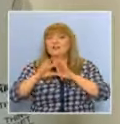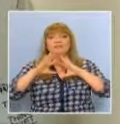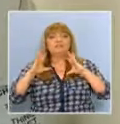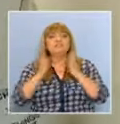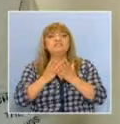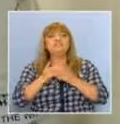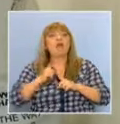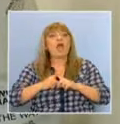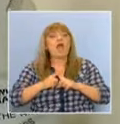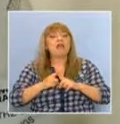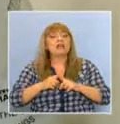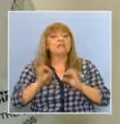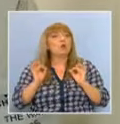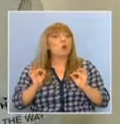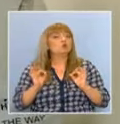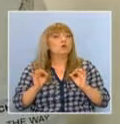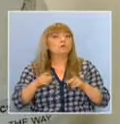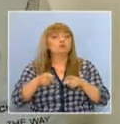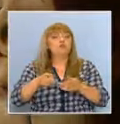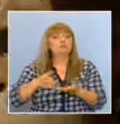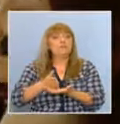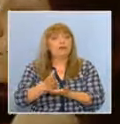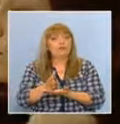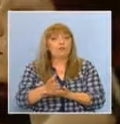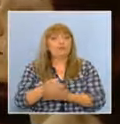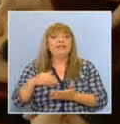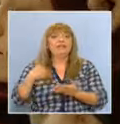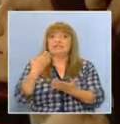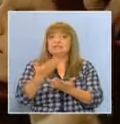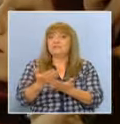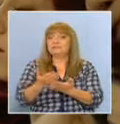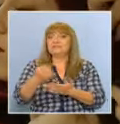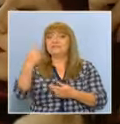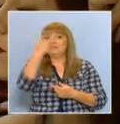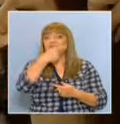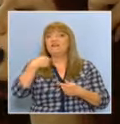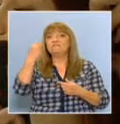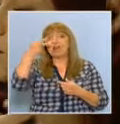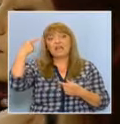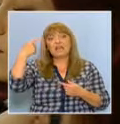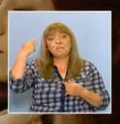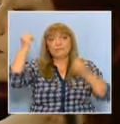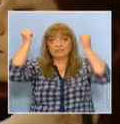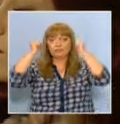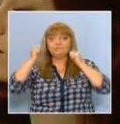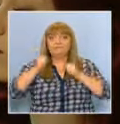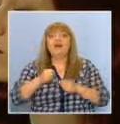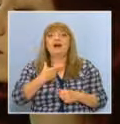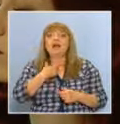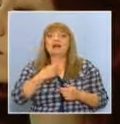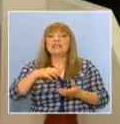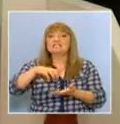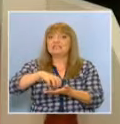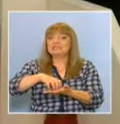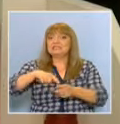всички характерни особености на този период и да могат съответно след това да се пресъздадат в грим и прическа. В класната стая, която е преобразена